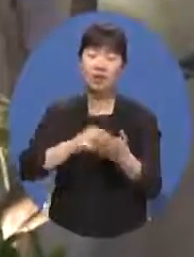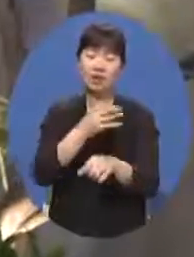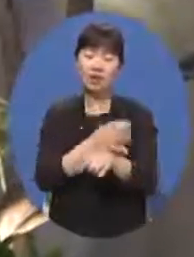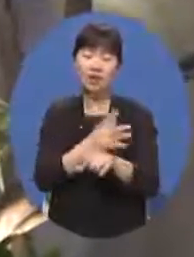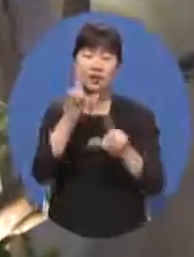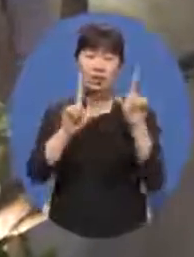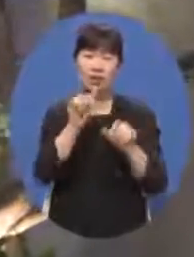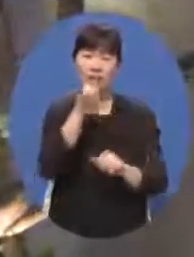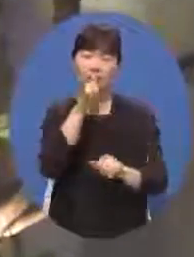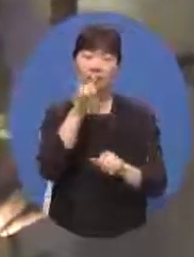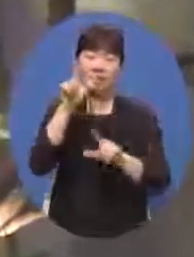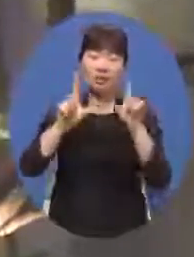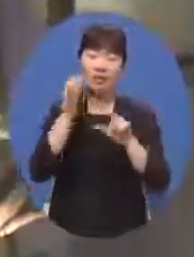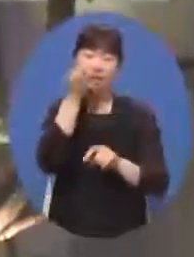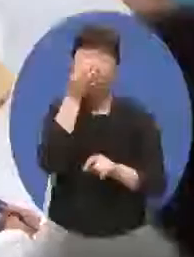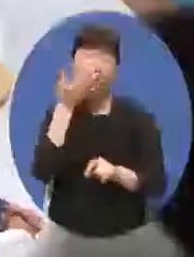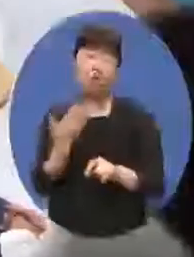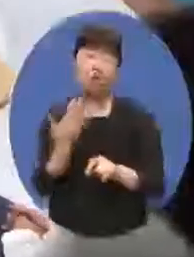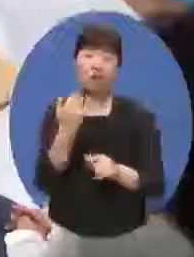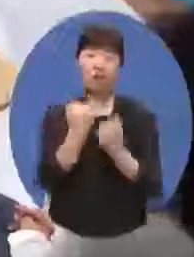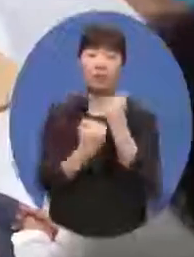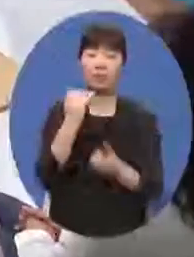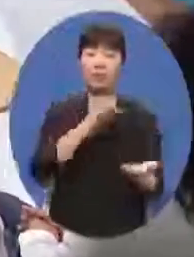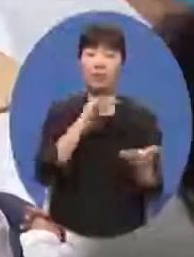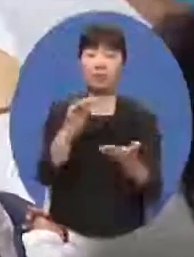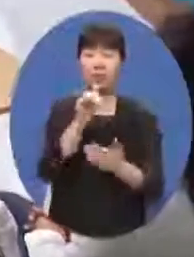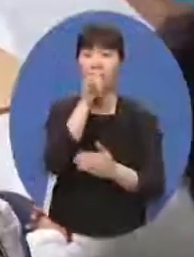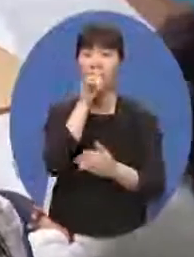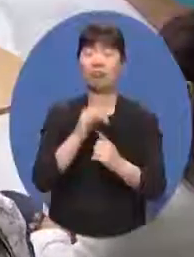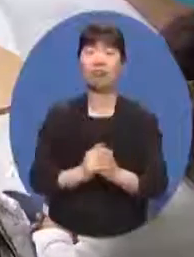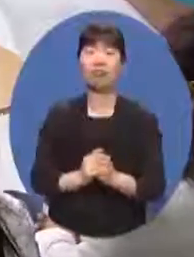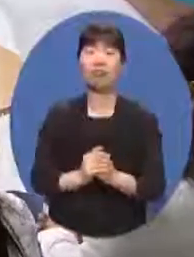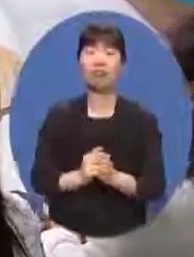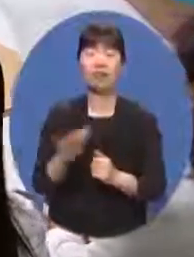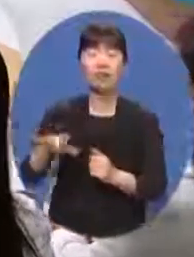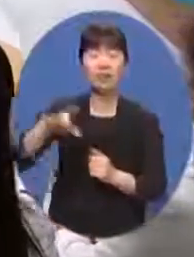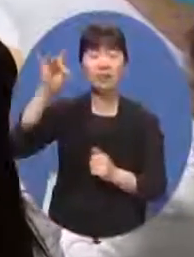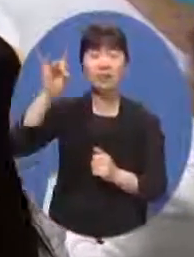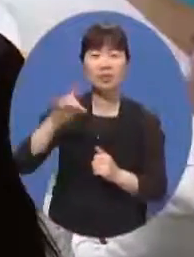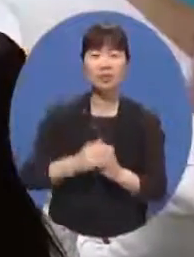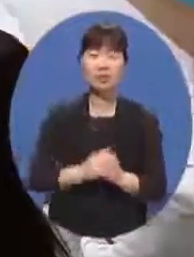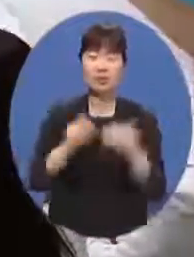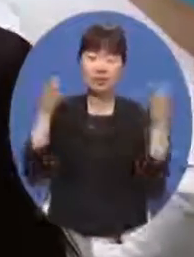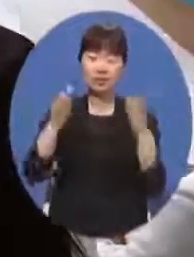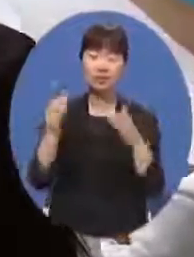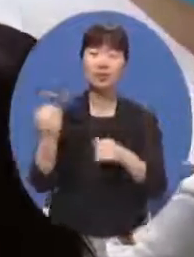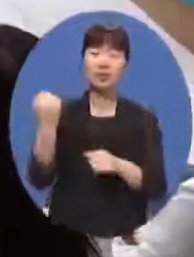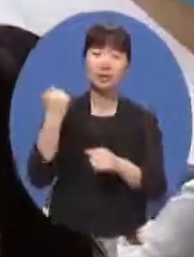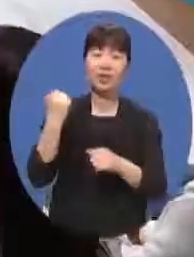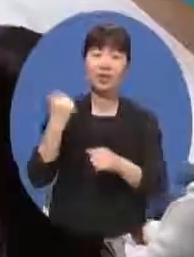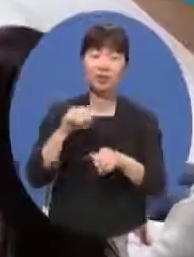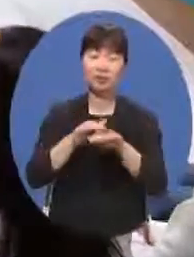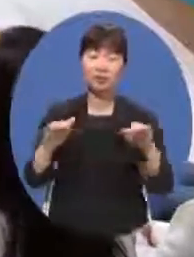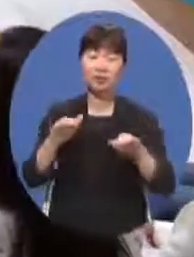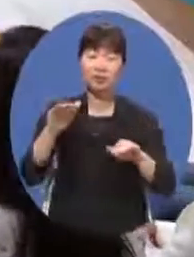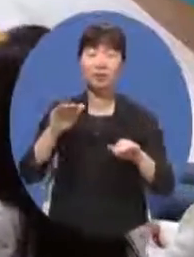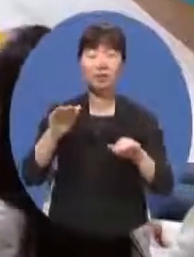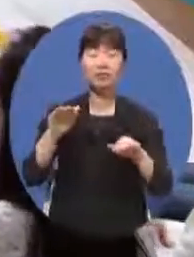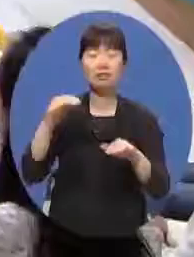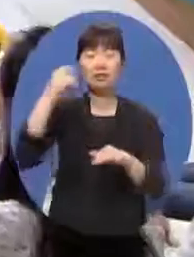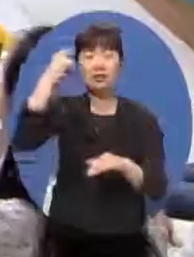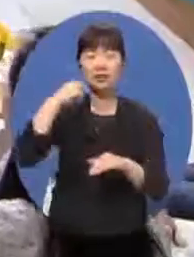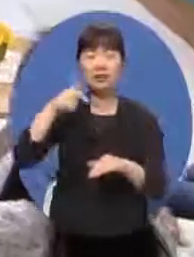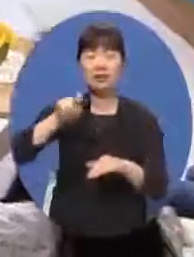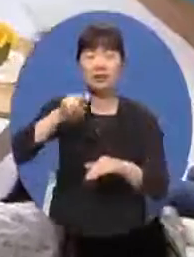있거든요. 제가 네. 그럼 자세를 보여드리면서 좀 설명을 해볼게요. 그렇죠? 일단 집중력은 이 균형 감각을 잡는 자세로 또 높일